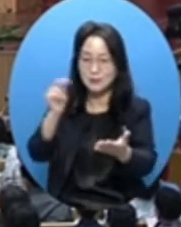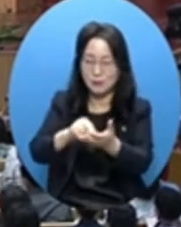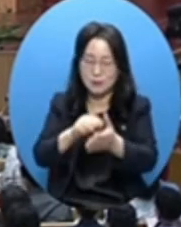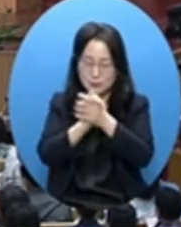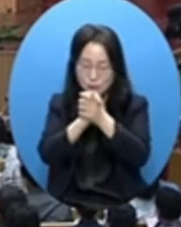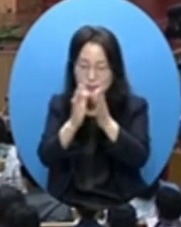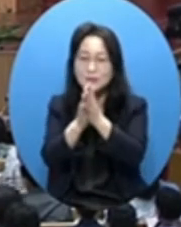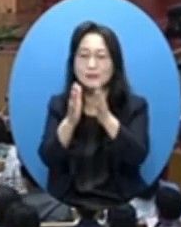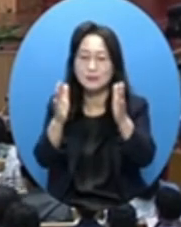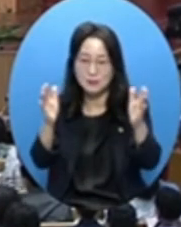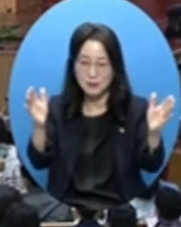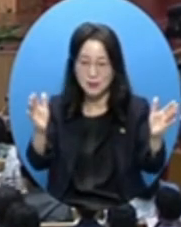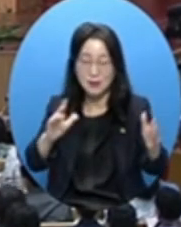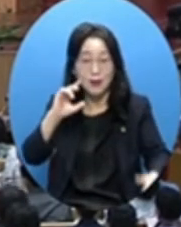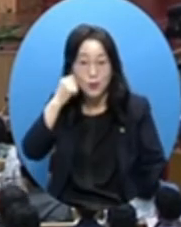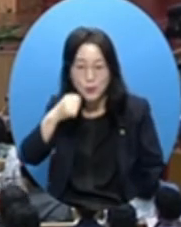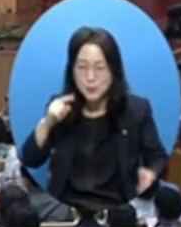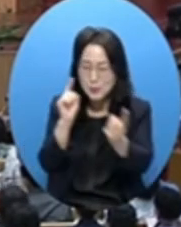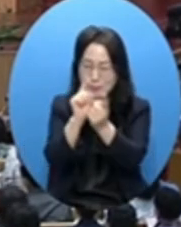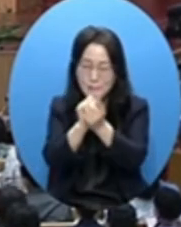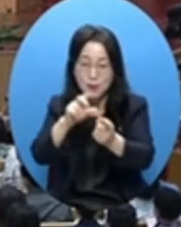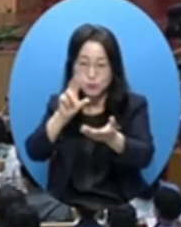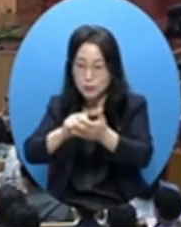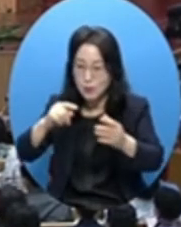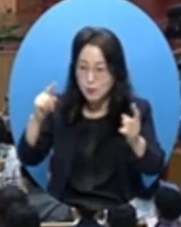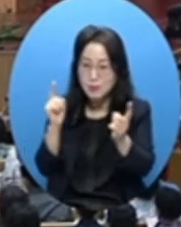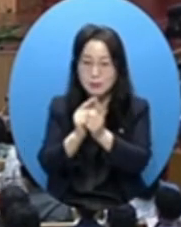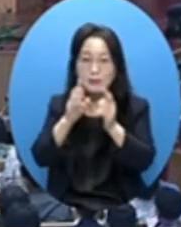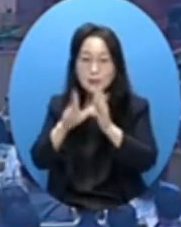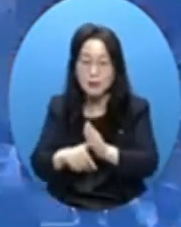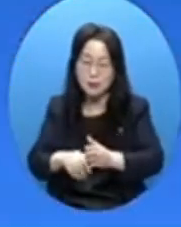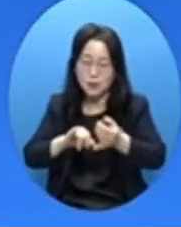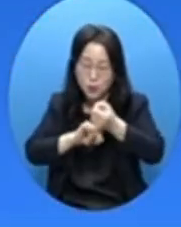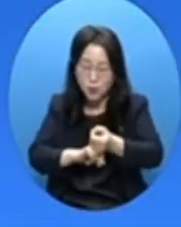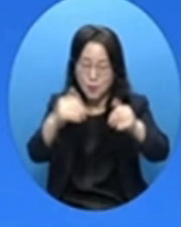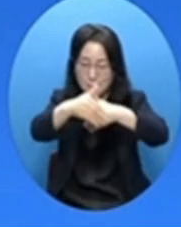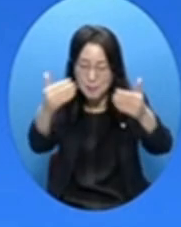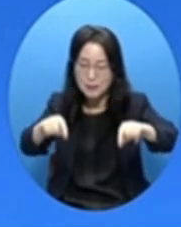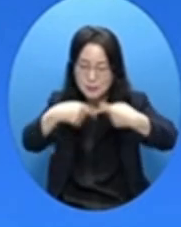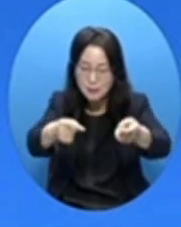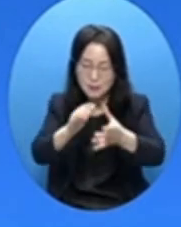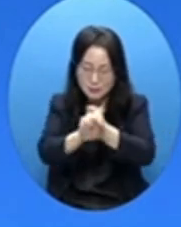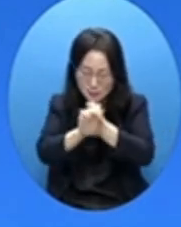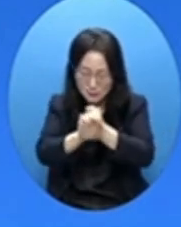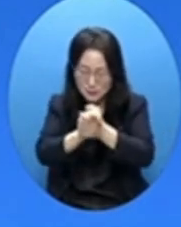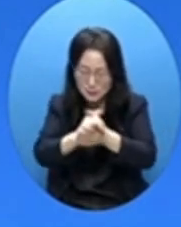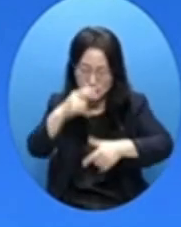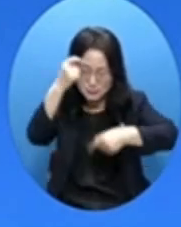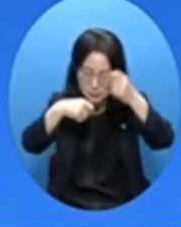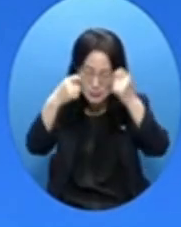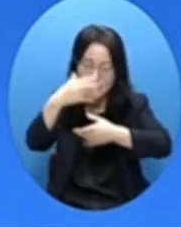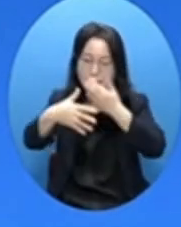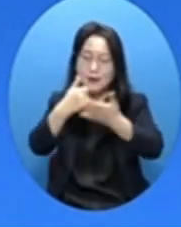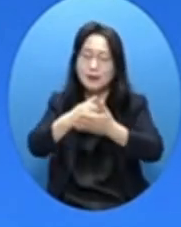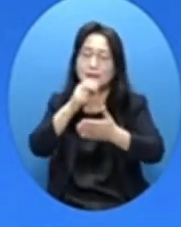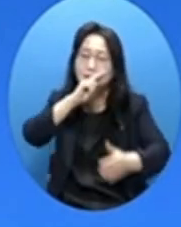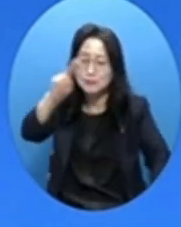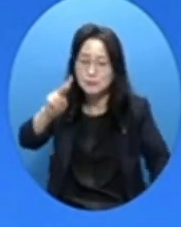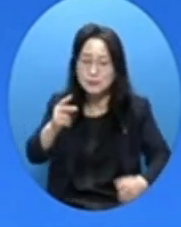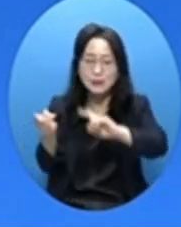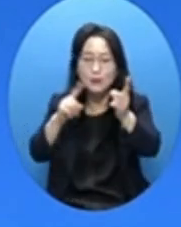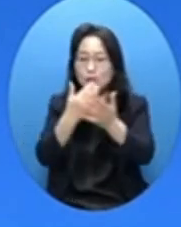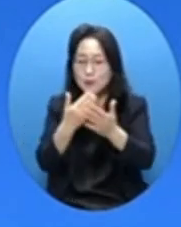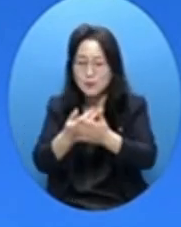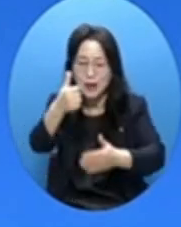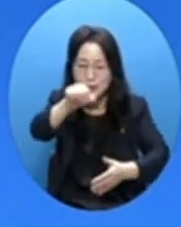시작했습니다 어려움 당할 때마다 문제의 갈 당할때 마다 기둥을 반해서 엎드려 치 앞의 울부 졌습니다 하나님 우리 가정을 살려 주옵소서 우리